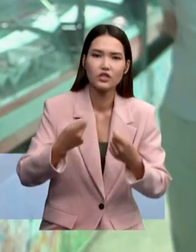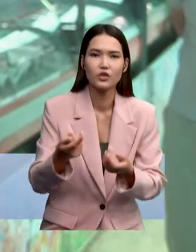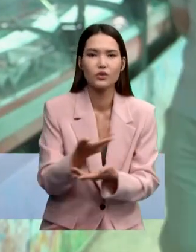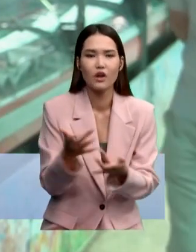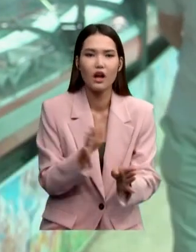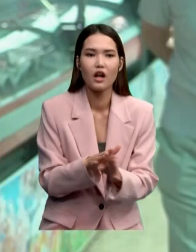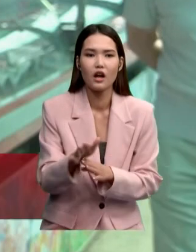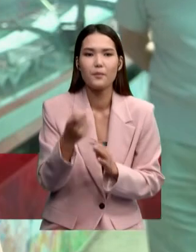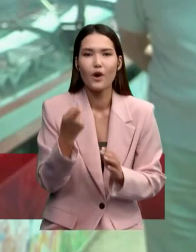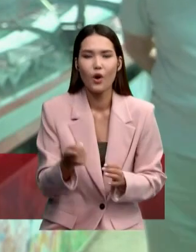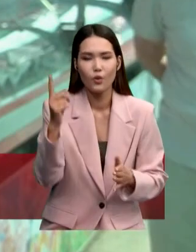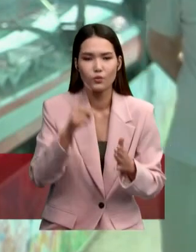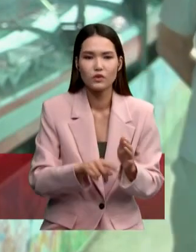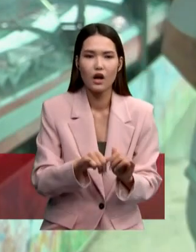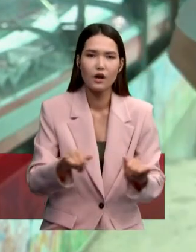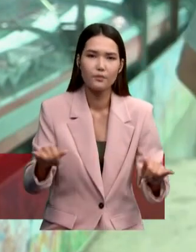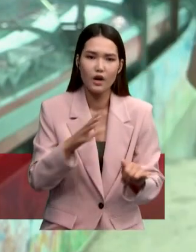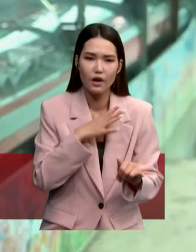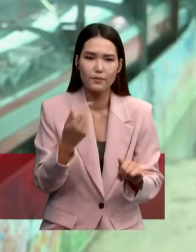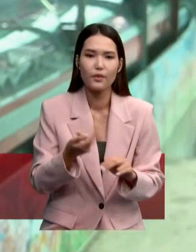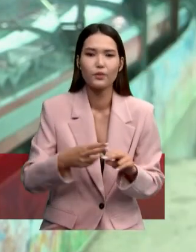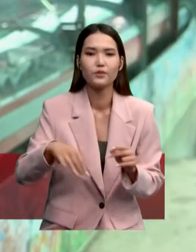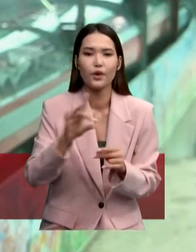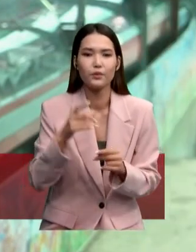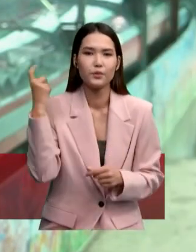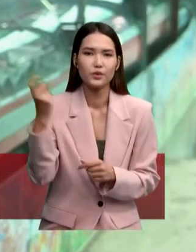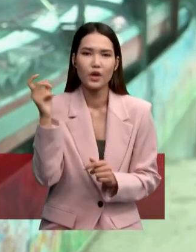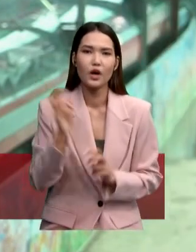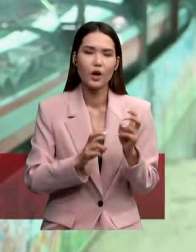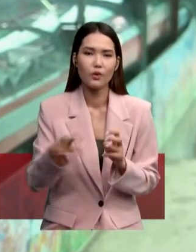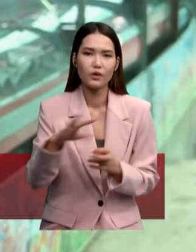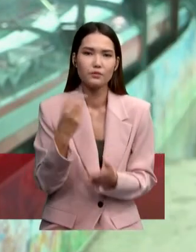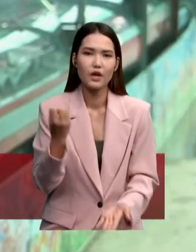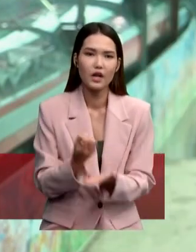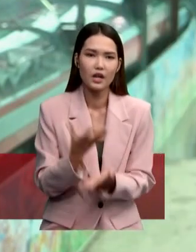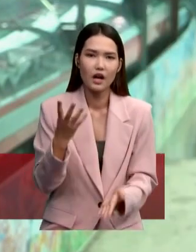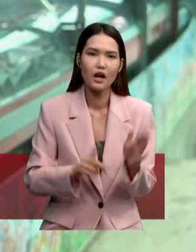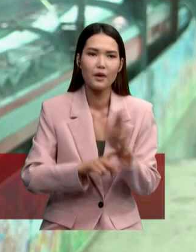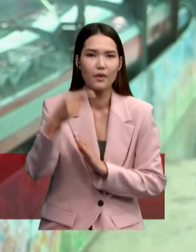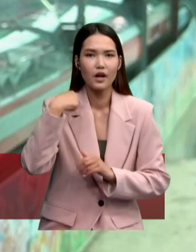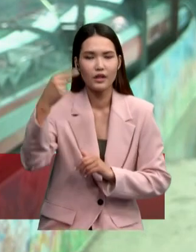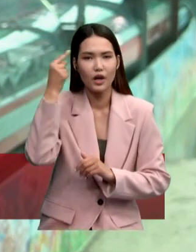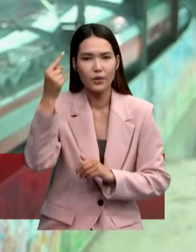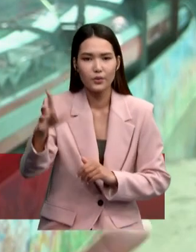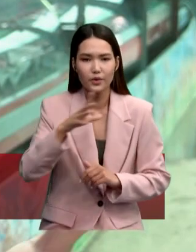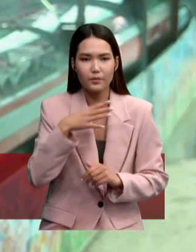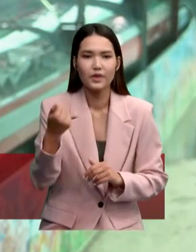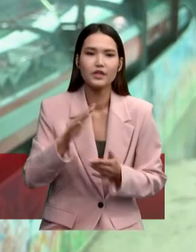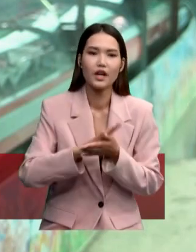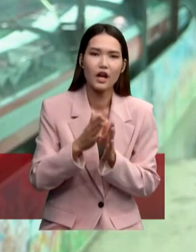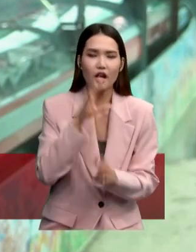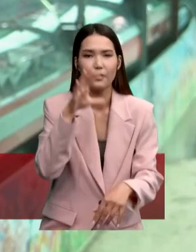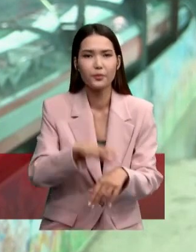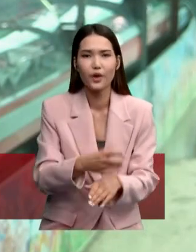тауарды арзанырақ алып келе бастады. Биылғы қыстың кесірінен шаруалар өнімдерін қымбатқа саудалай бастайды деп ойлағанбыз, бірақ ондай шарықтау